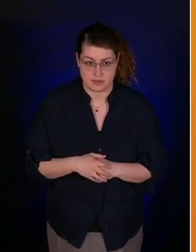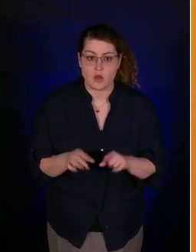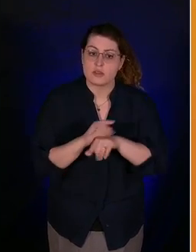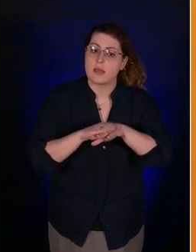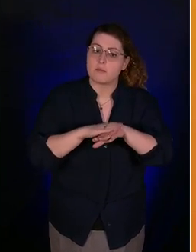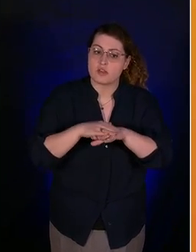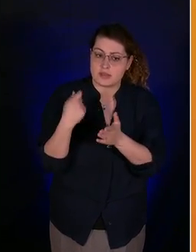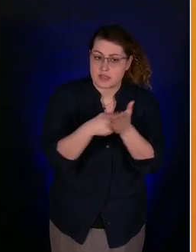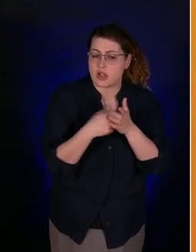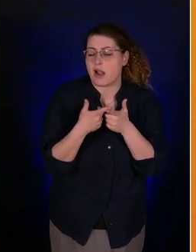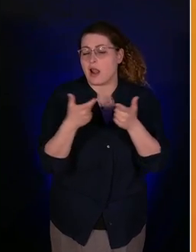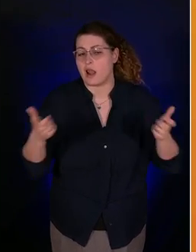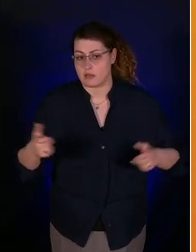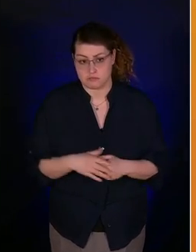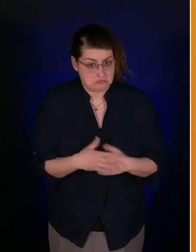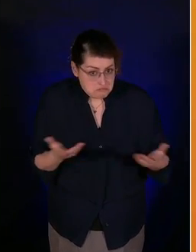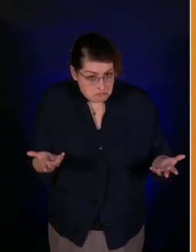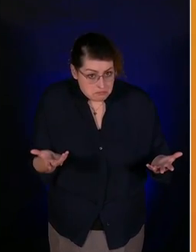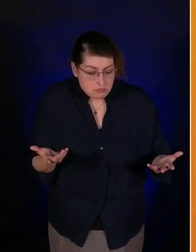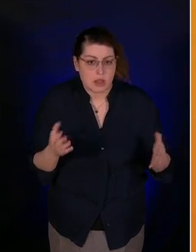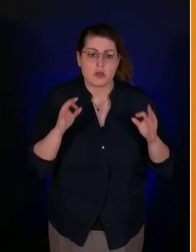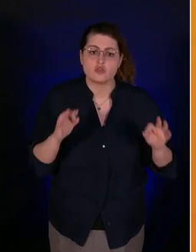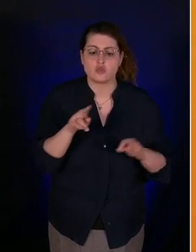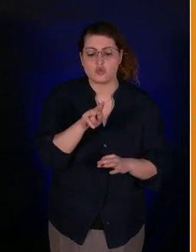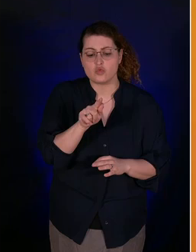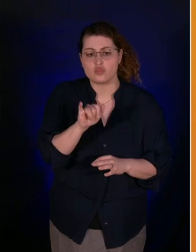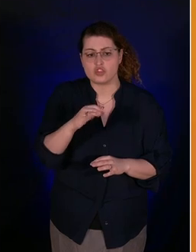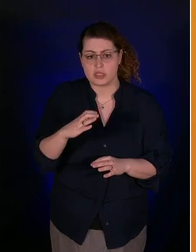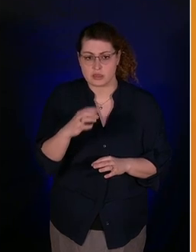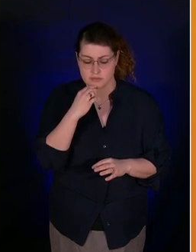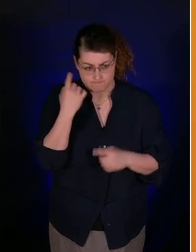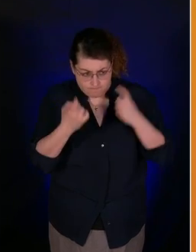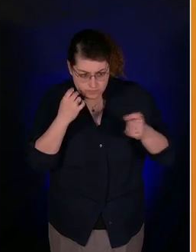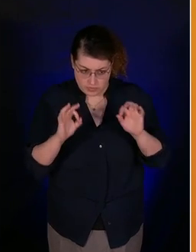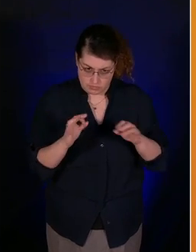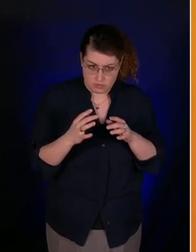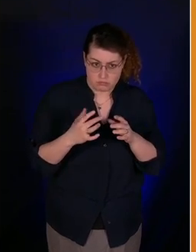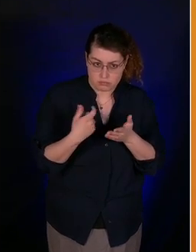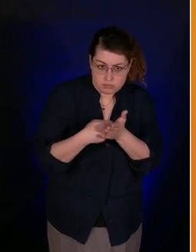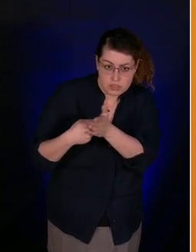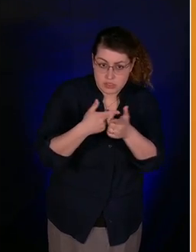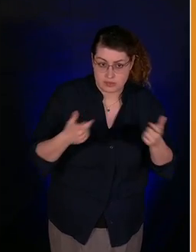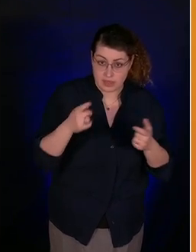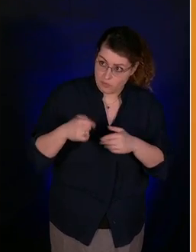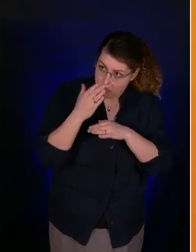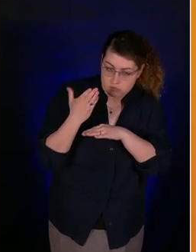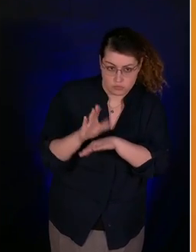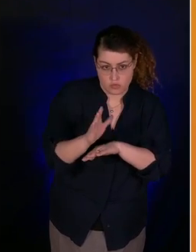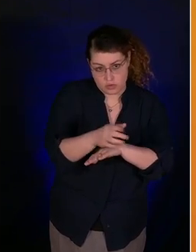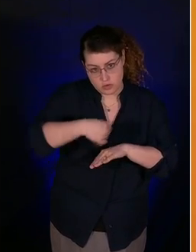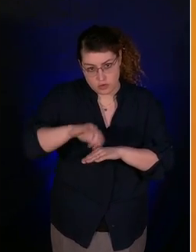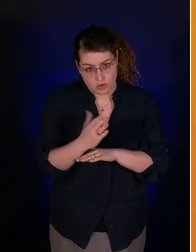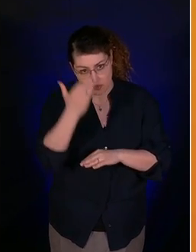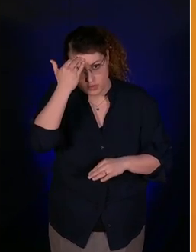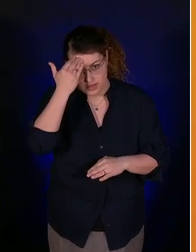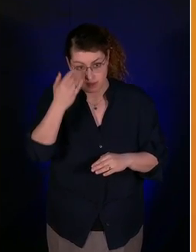politique d'achat, etc. L'UGICT a même mis en place un radar environnemental et ce congrès permet de le faire connaître. C'est un outil d'aide pour faire un état des lieux